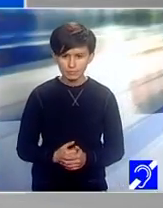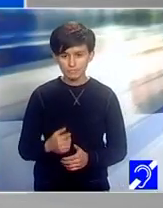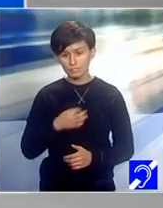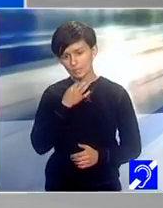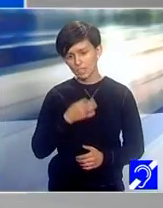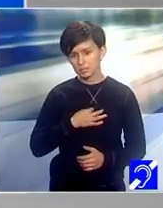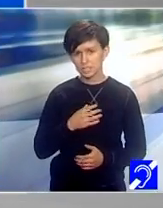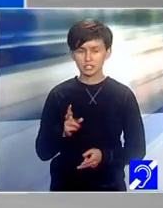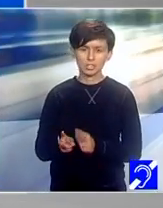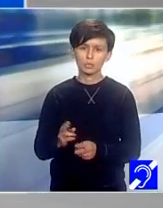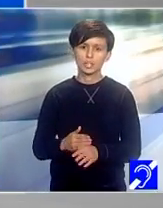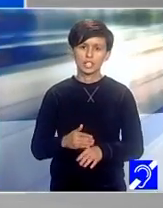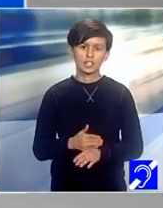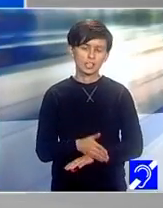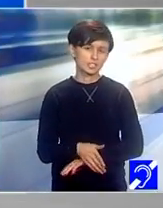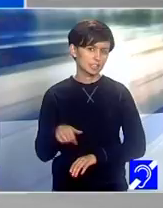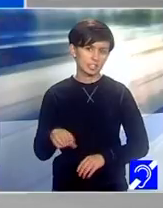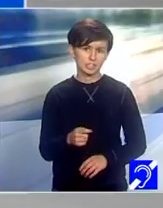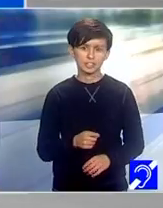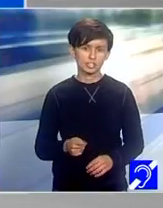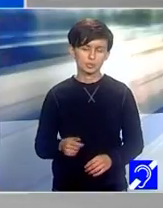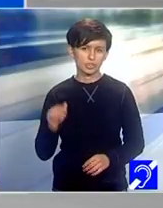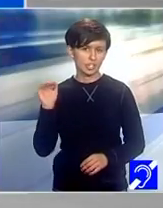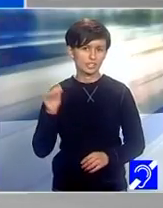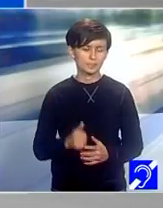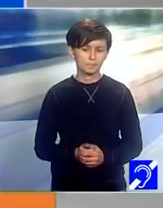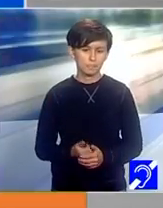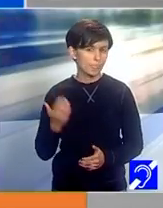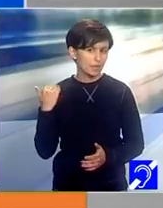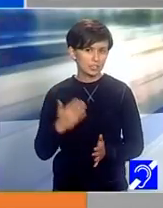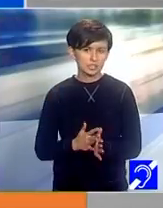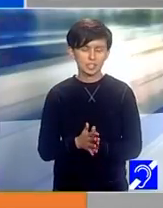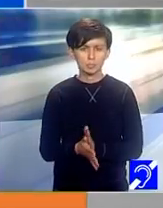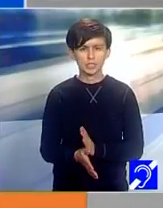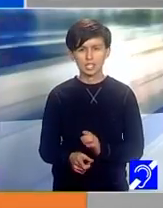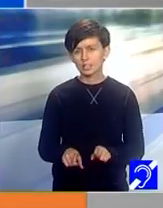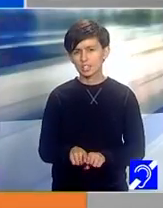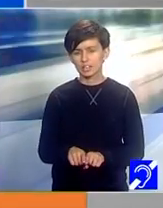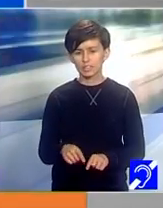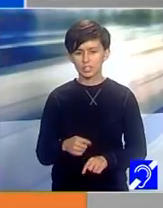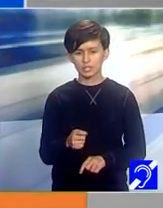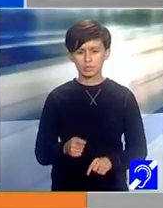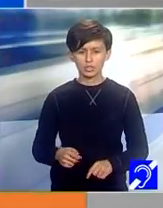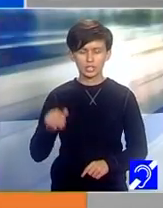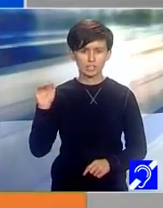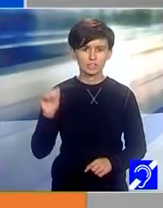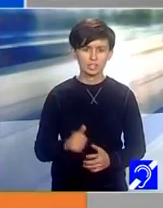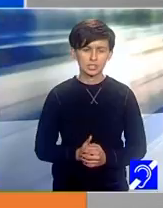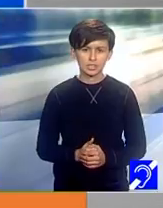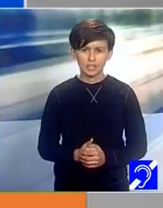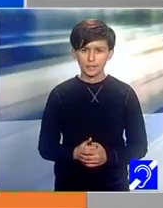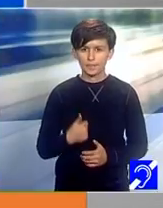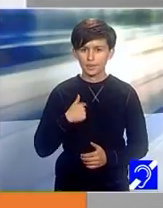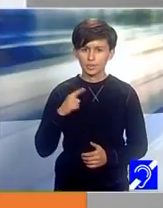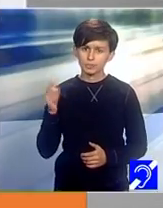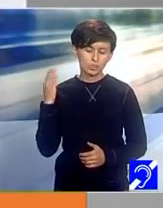ați intrat în acest proiect? Ați mai fost implicată până acum în astfel de proiecte? În astfel de proiecte nu am mai